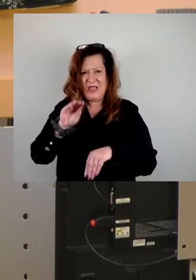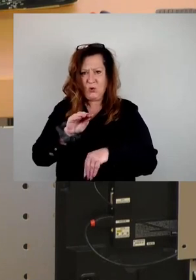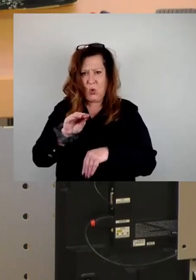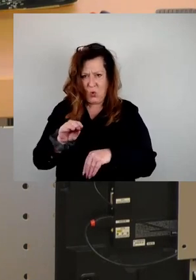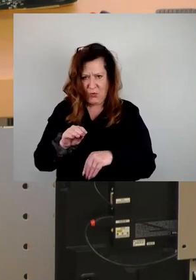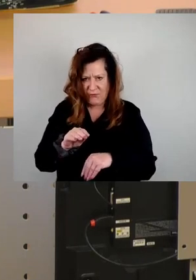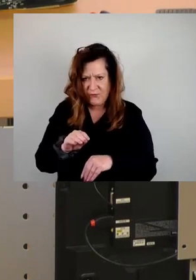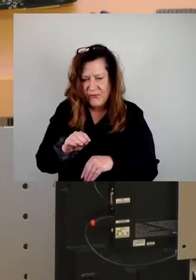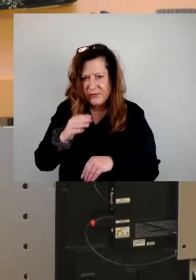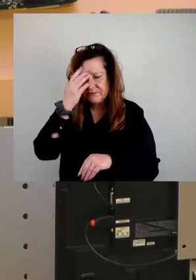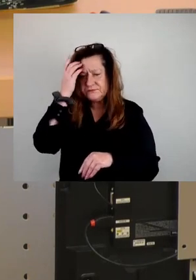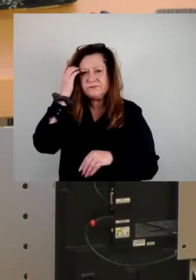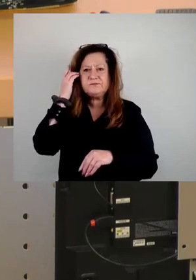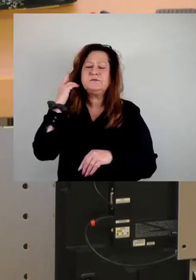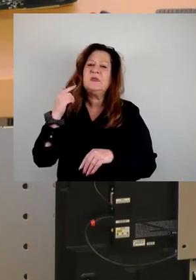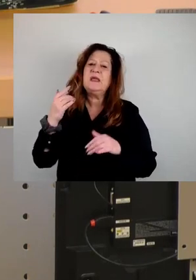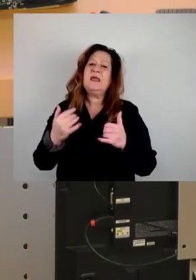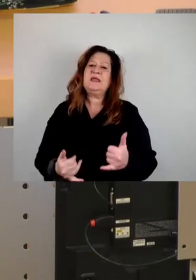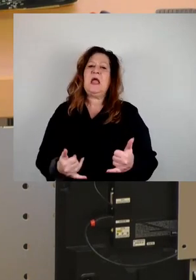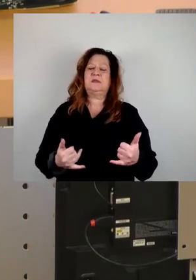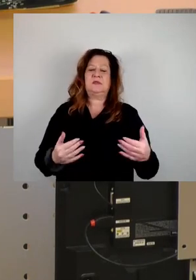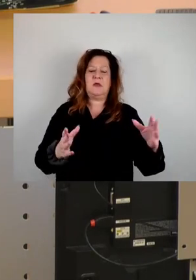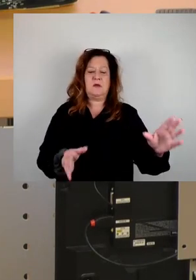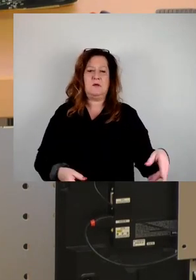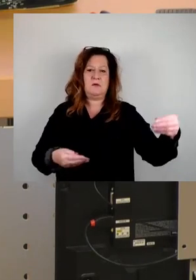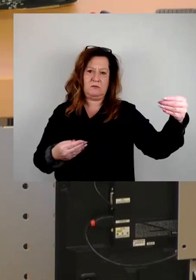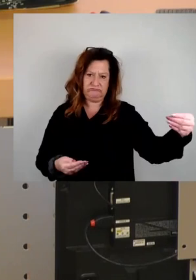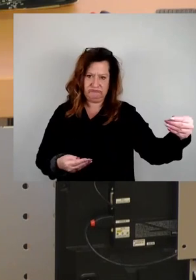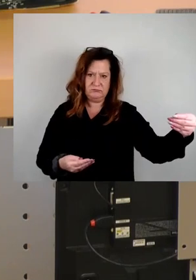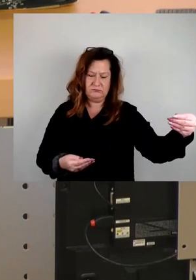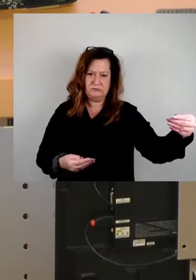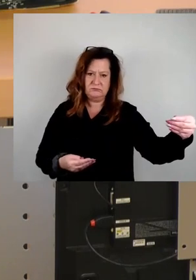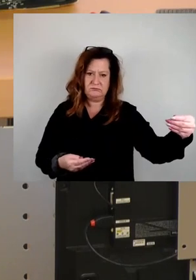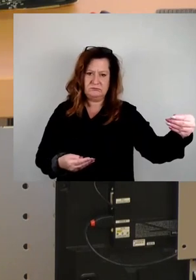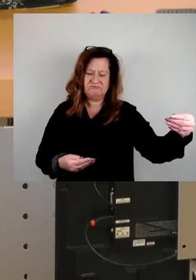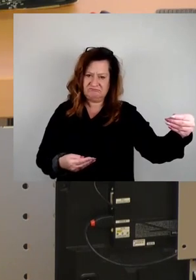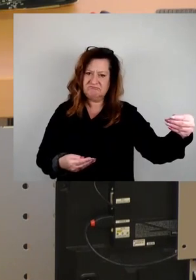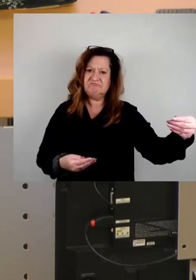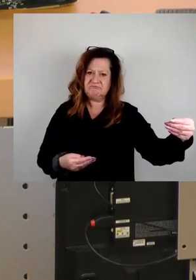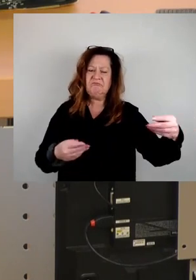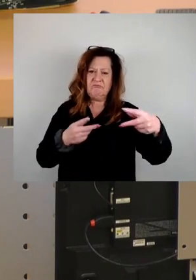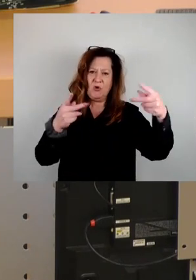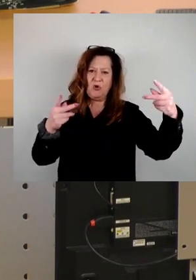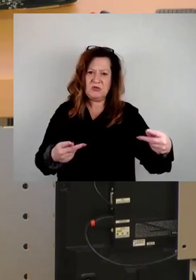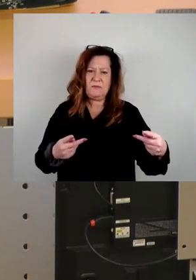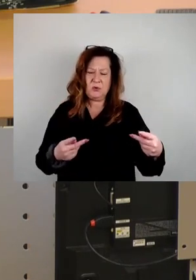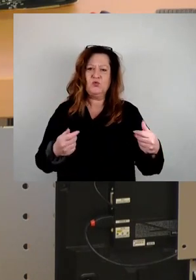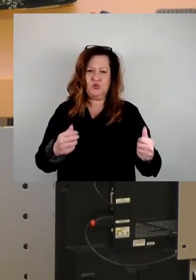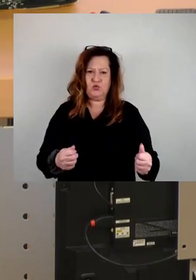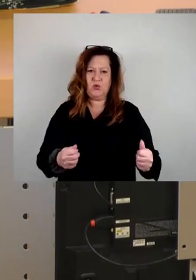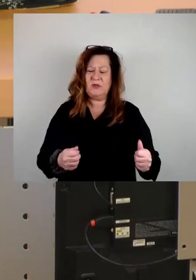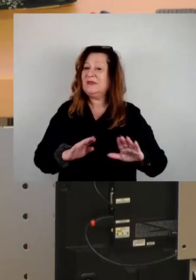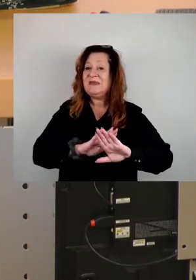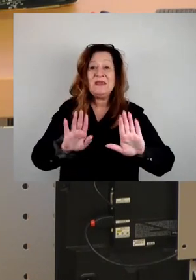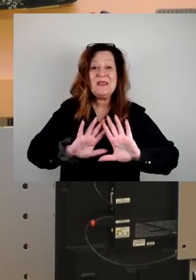wir jetzt, denke ich, ein Konzept vor uns liegen, was wirklich eine runde Sache darstellt. Aber natürlich ist noch nicht alles perfekt und ich